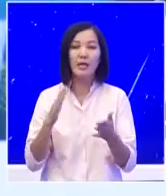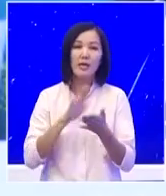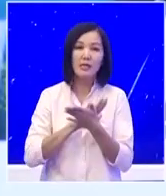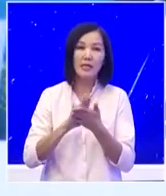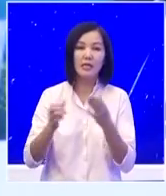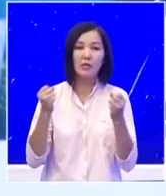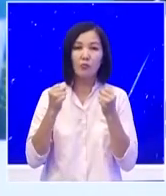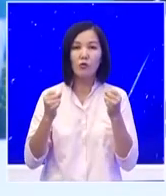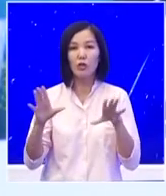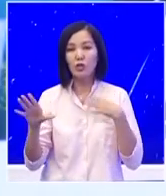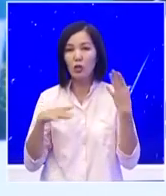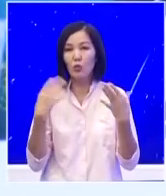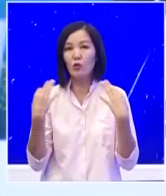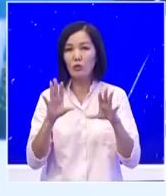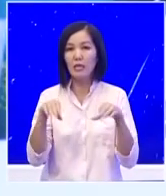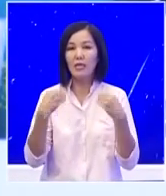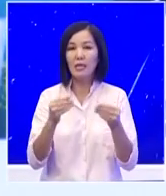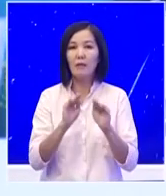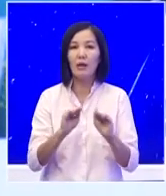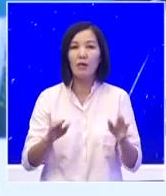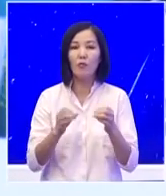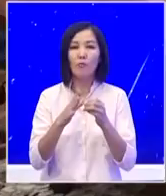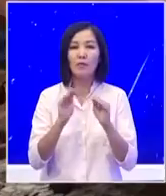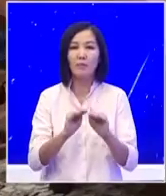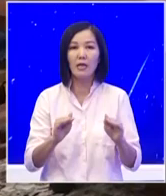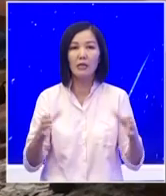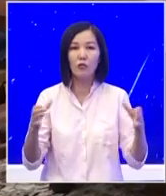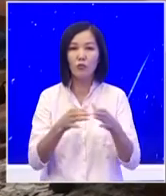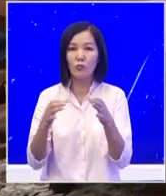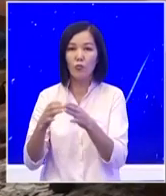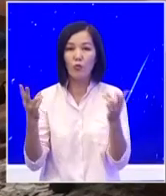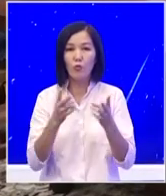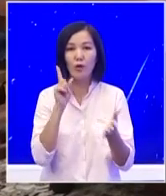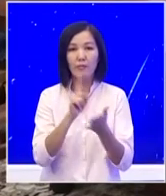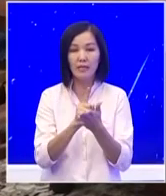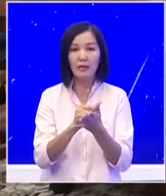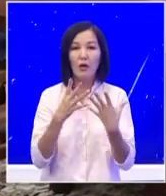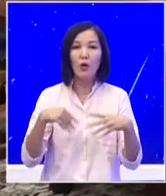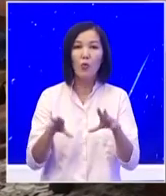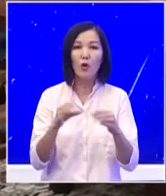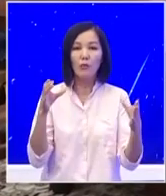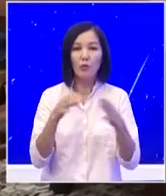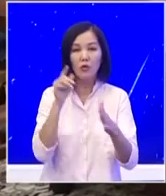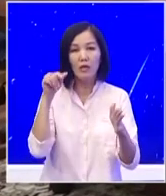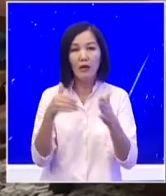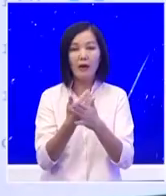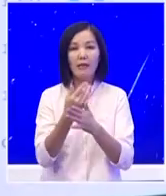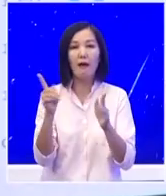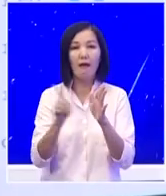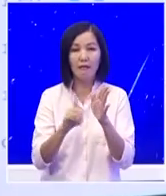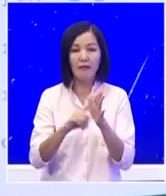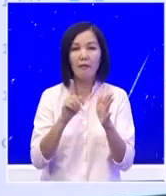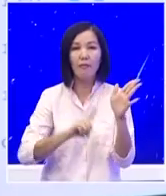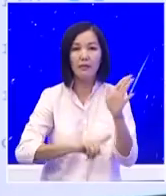спорттық жаттығулармен айналысуға рұқсат етіледі. Ал балабақшада 15 баладан артық болмауы тиіс. Сондай-ақ қоғамдық көліктер қайта қатынай